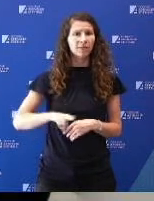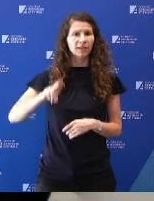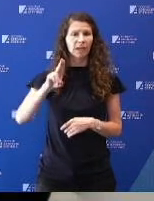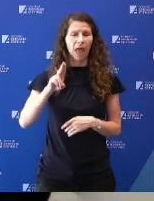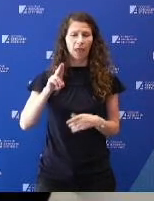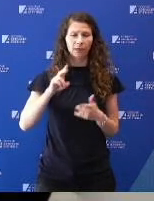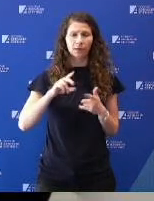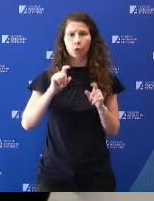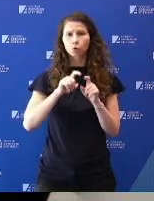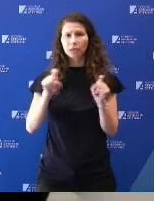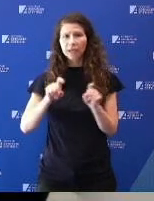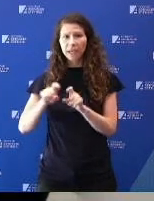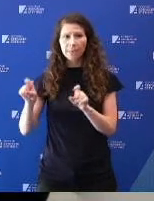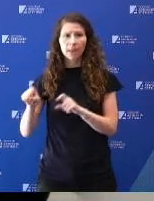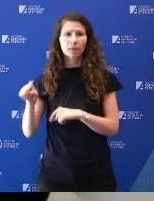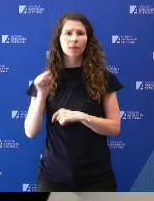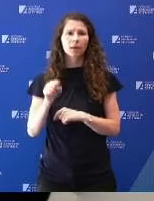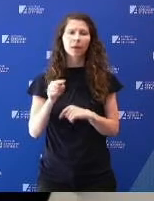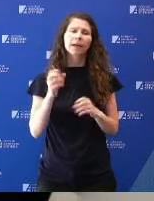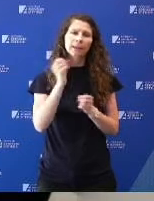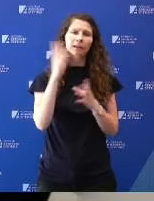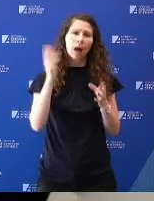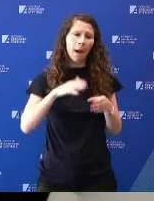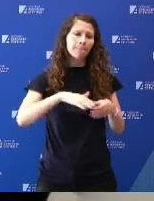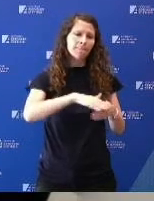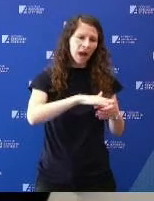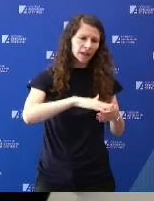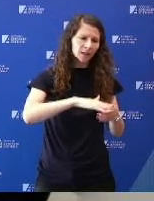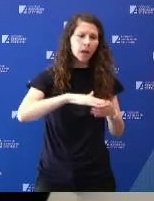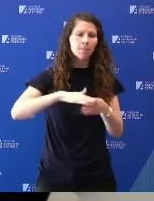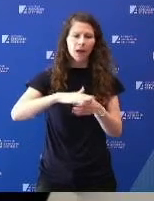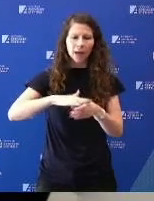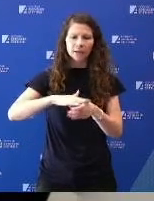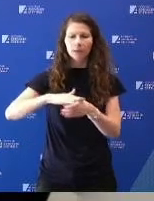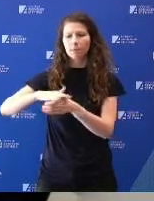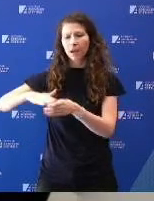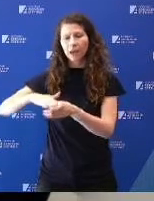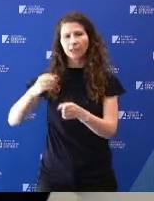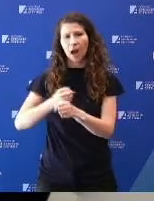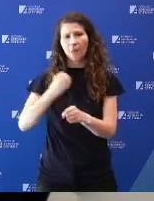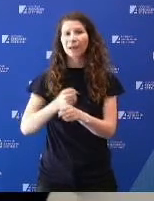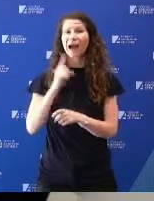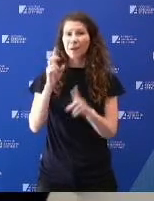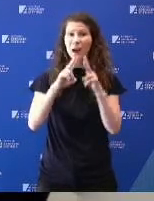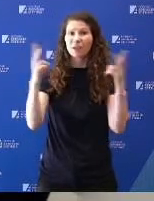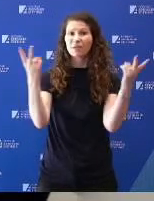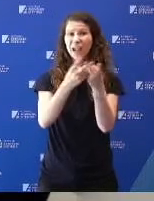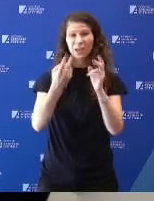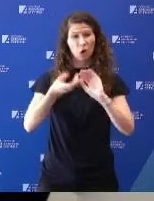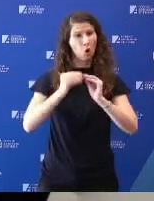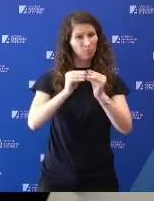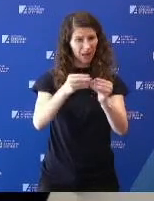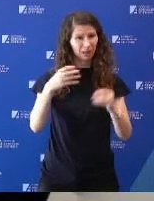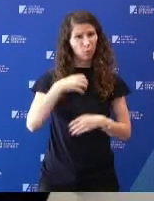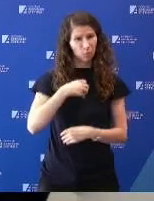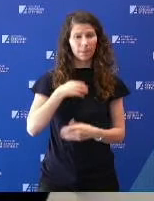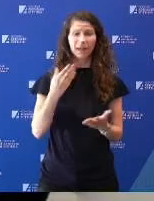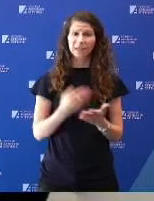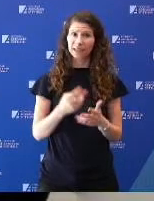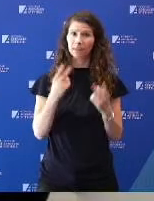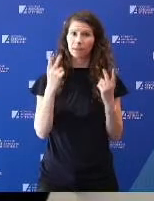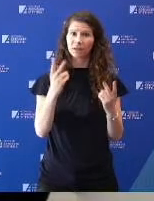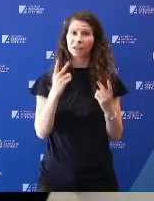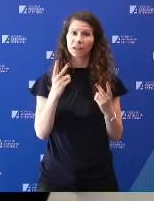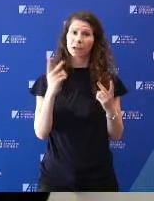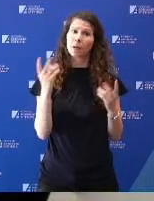zwar in Silos arbeiten, ist es aber doch so, dass die Welt komplexe Probleme hat, die wir nur lösen können, wenn wir zusammenarbeiten. Und